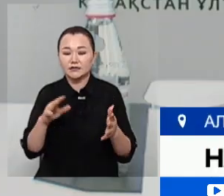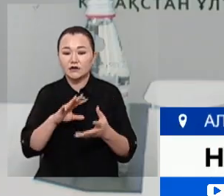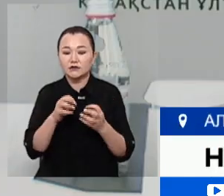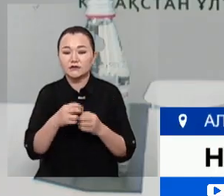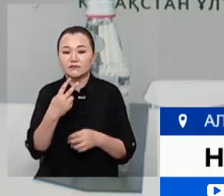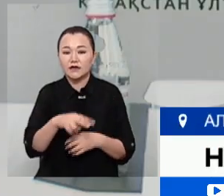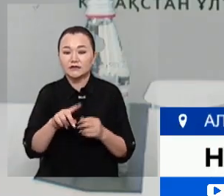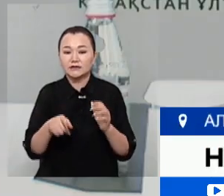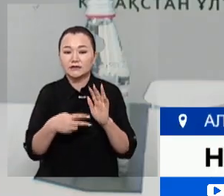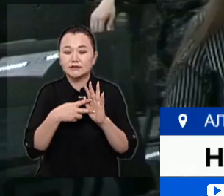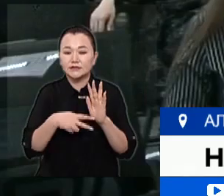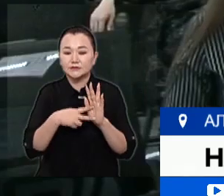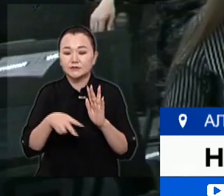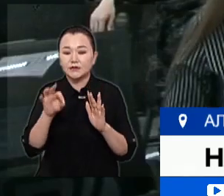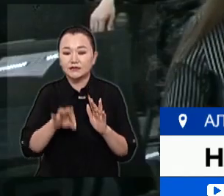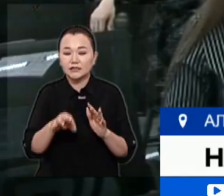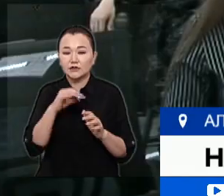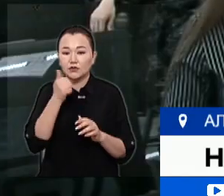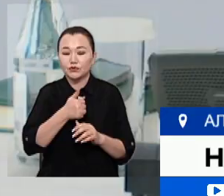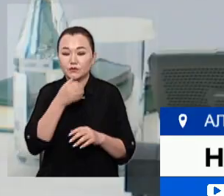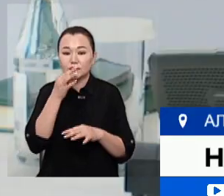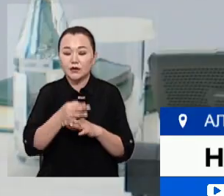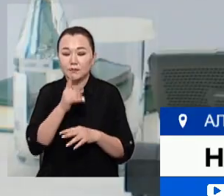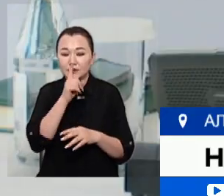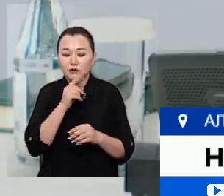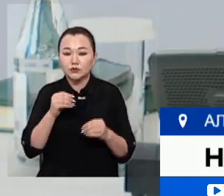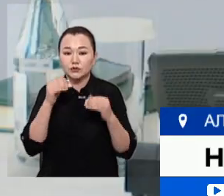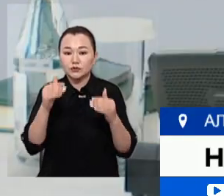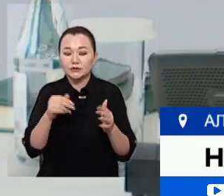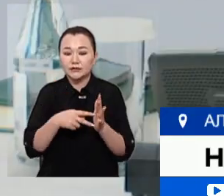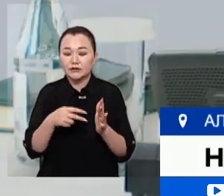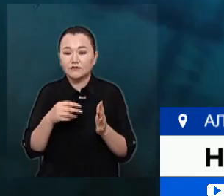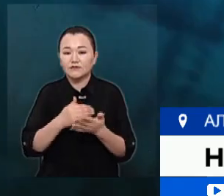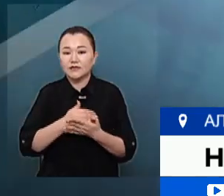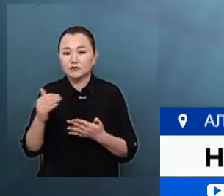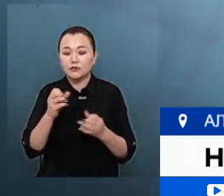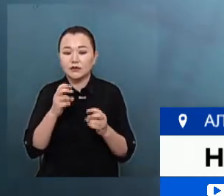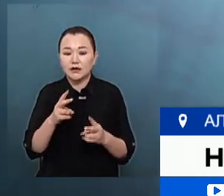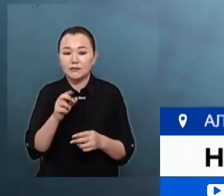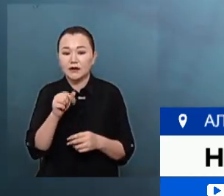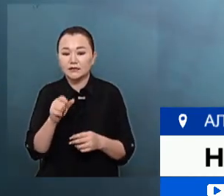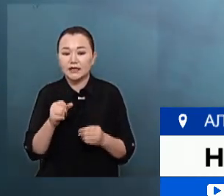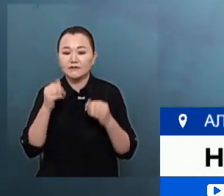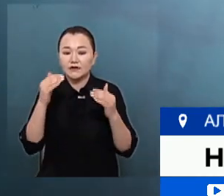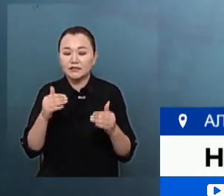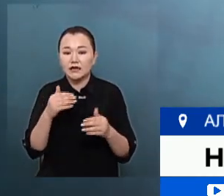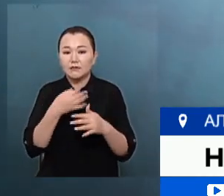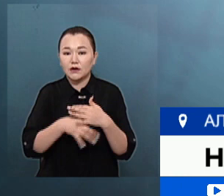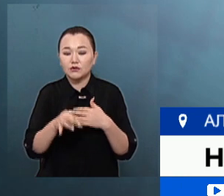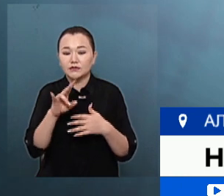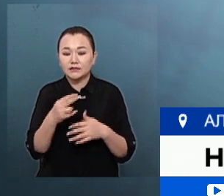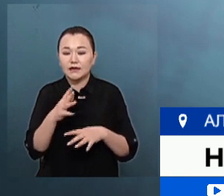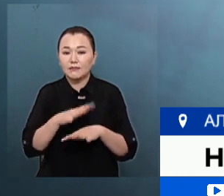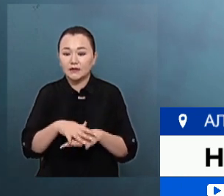20,7 % годовом выражении месячный рост цен остается высоким как и базовой инфляция по прогнозам